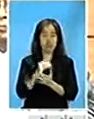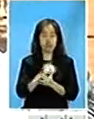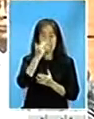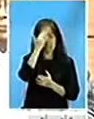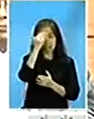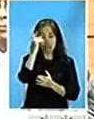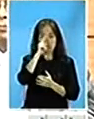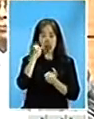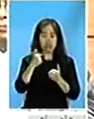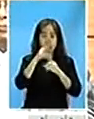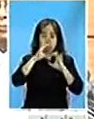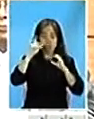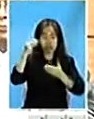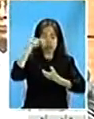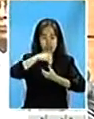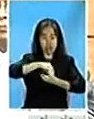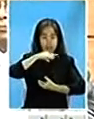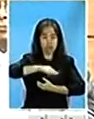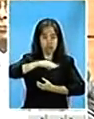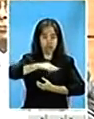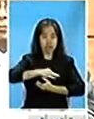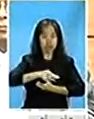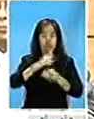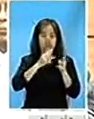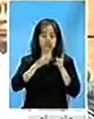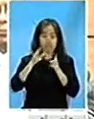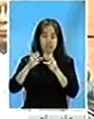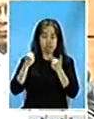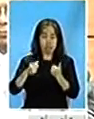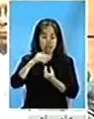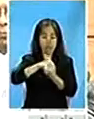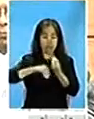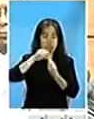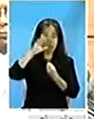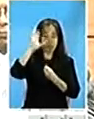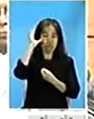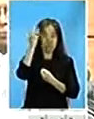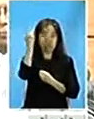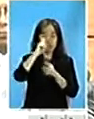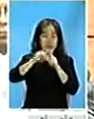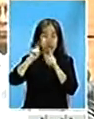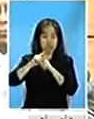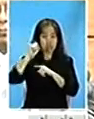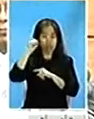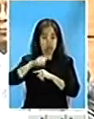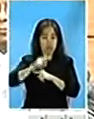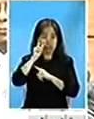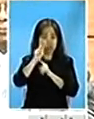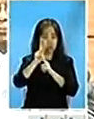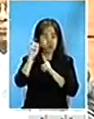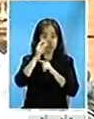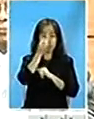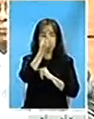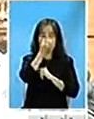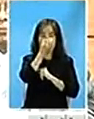เป็นเพราะว่ารัฐบาลต้องตระหนักว่าบริบทเศรษฐกิจโลกณปัจจุบันเอื้อต่อการเป็นหนี้เพราะอัตราดอกเบี้ย